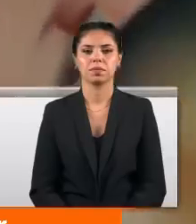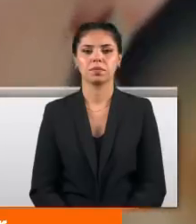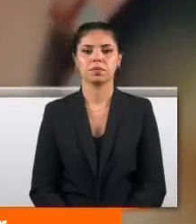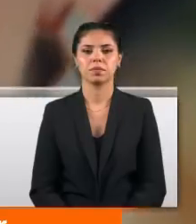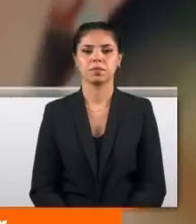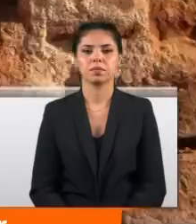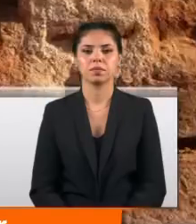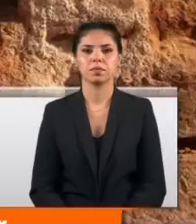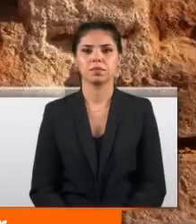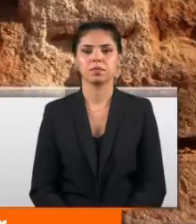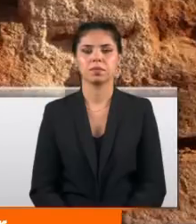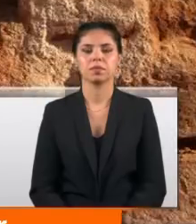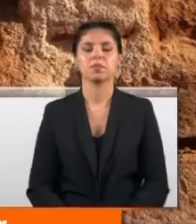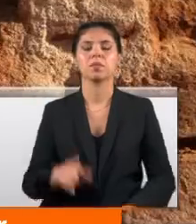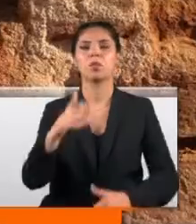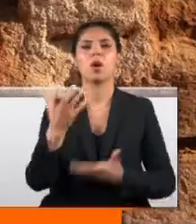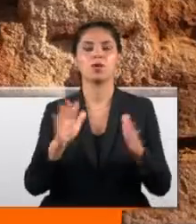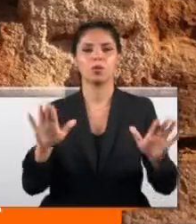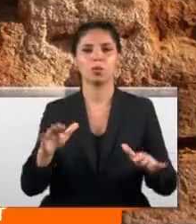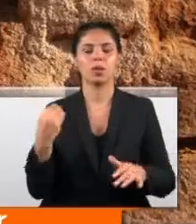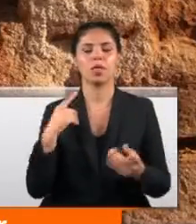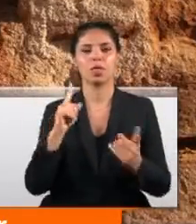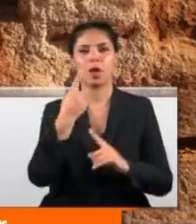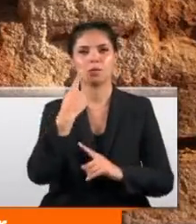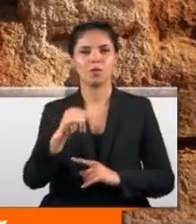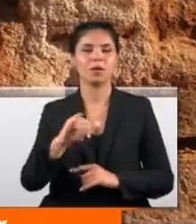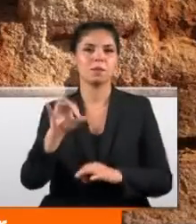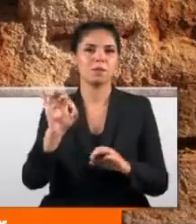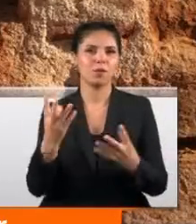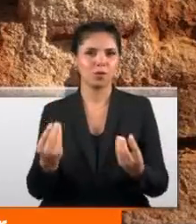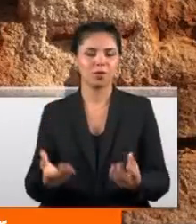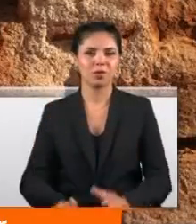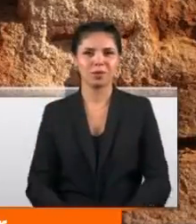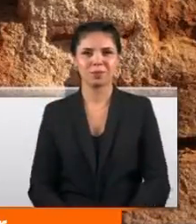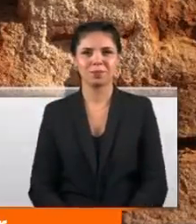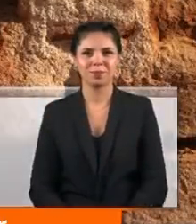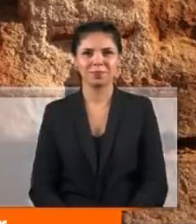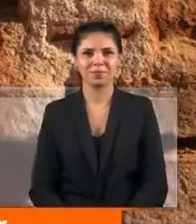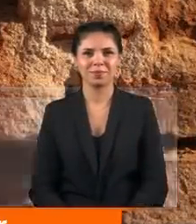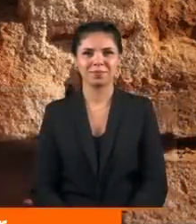Ateş Kuşları yeni sezonuyla yakında ATV'de.